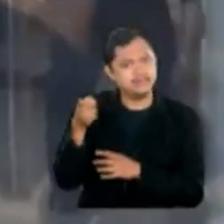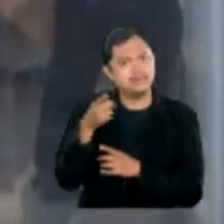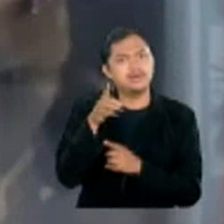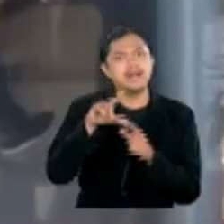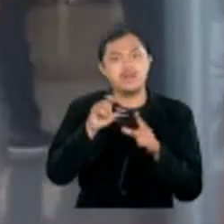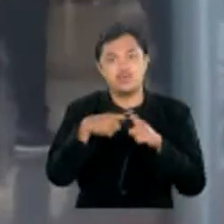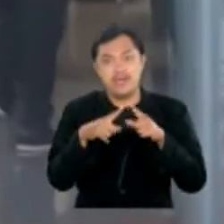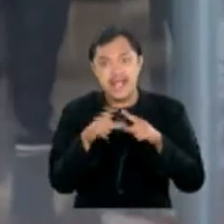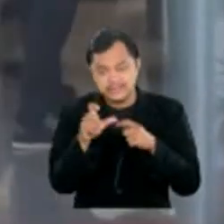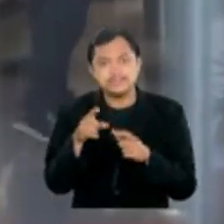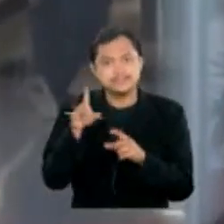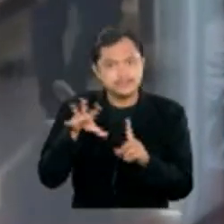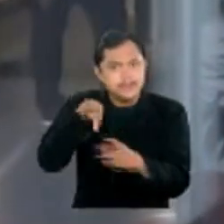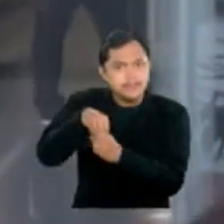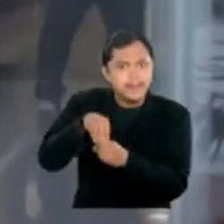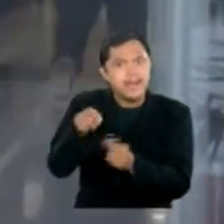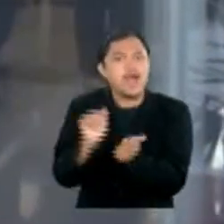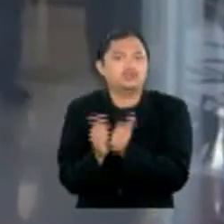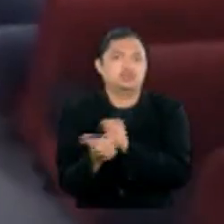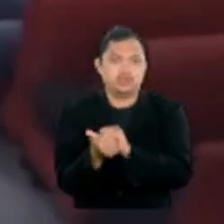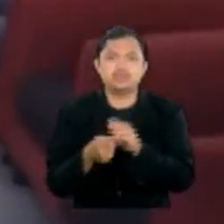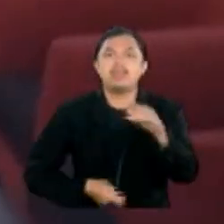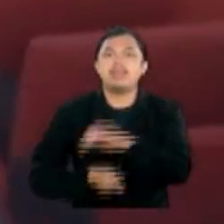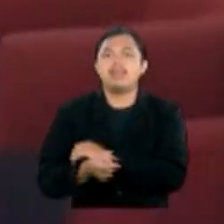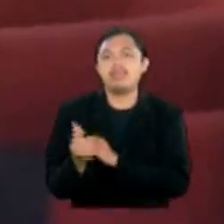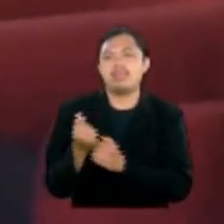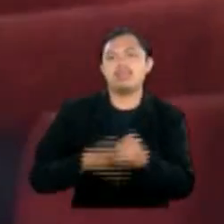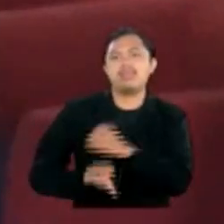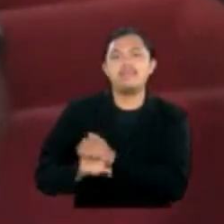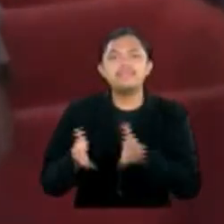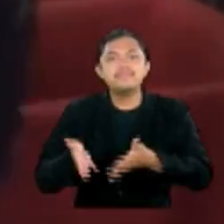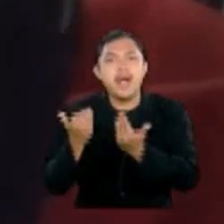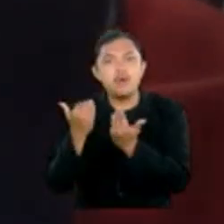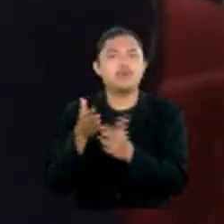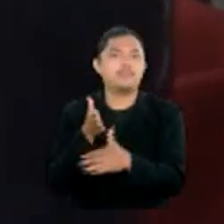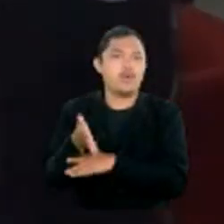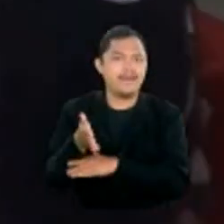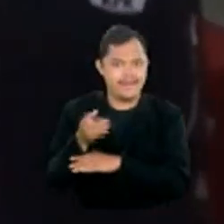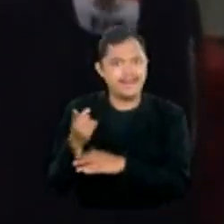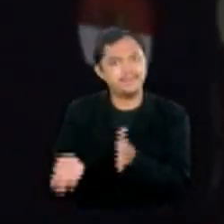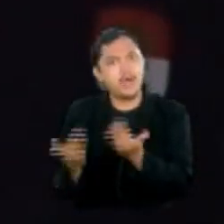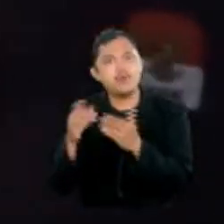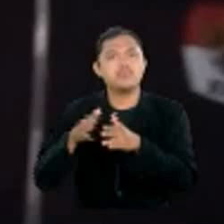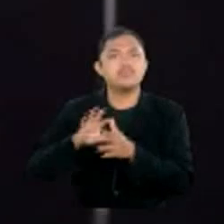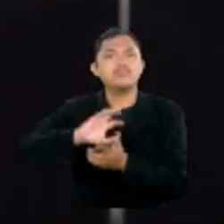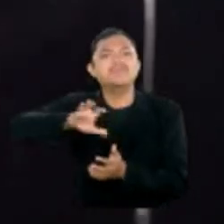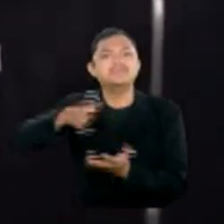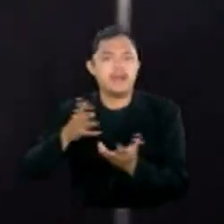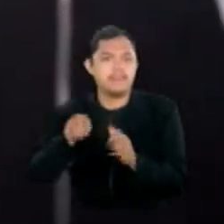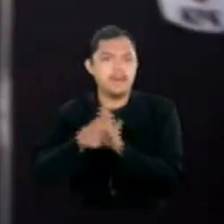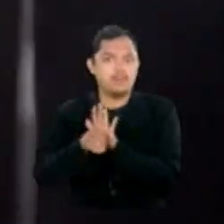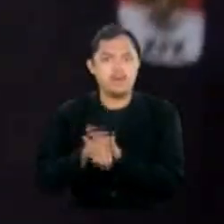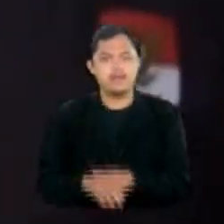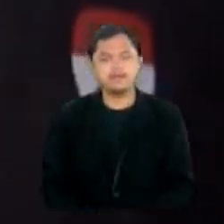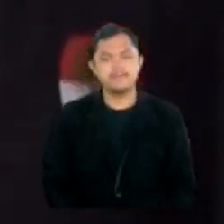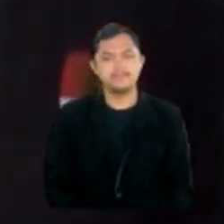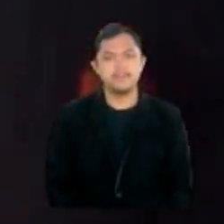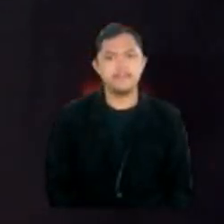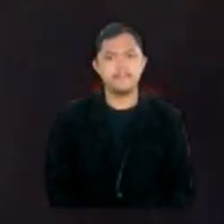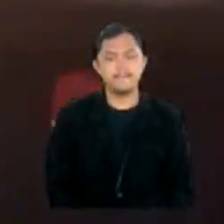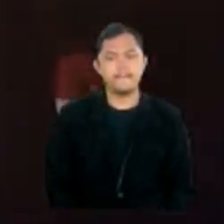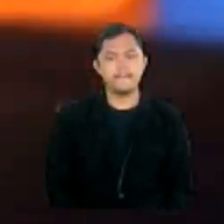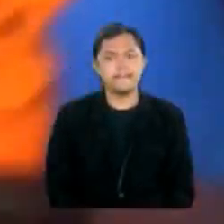terkait keterlibatannya dalam kasus dugaan suap dan gratifikasi proyek pembangunan infrastruktur di Provinsi